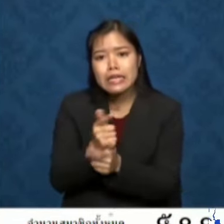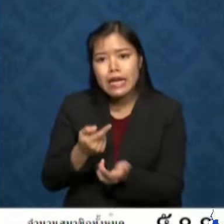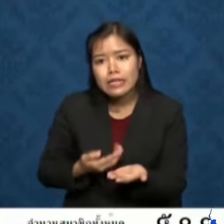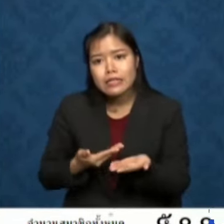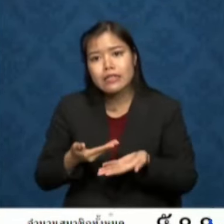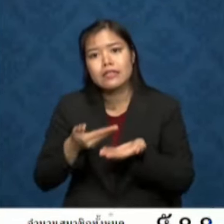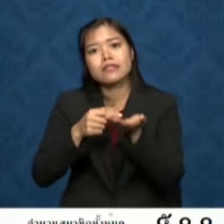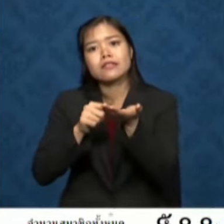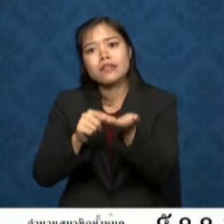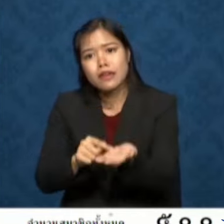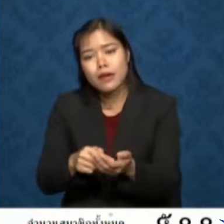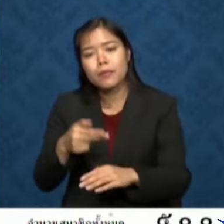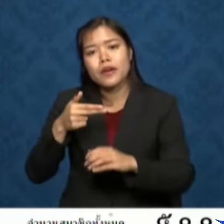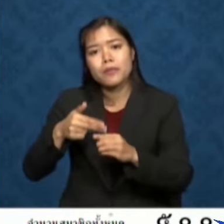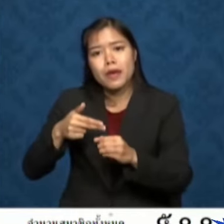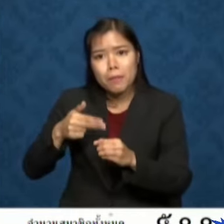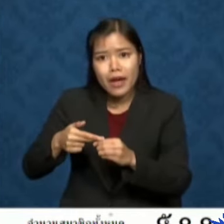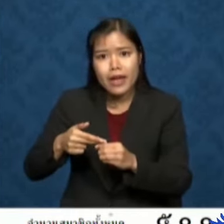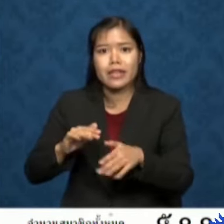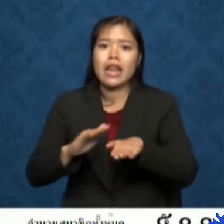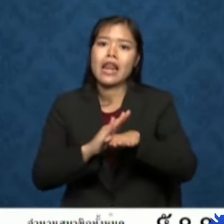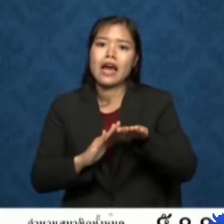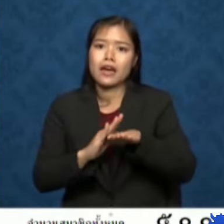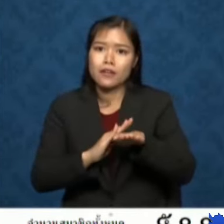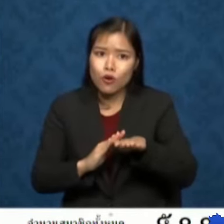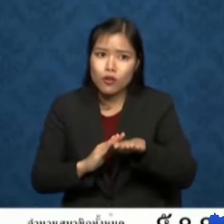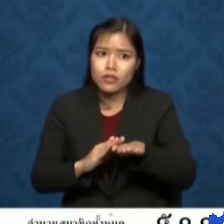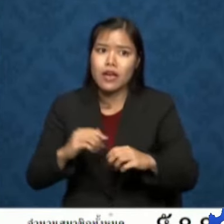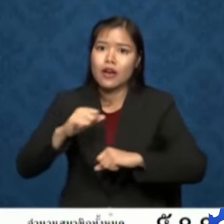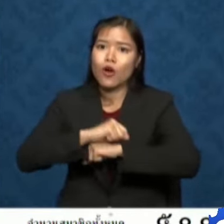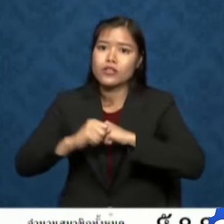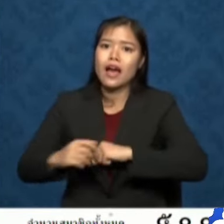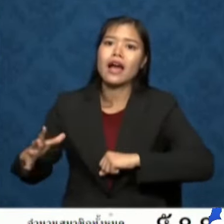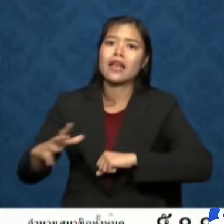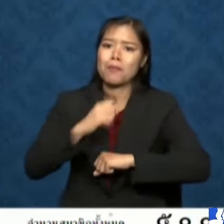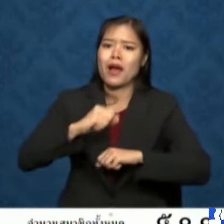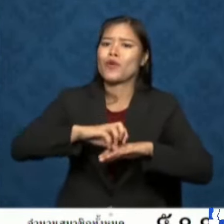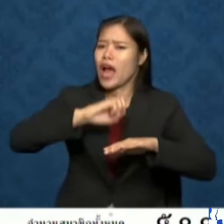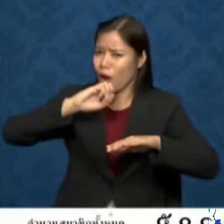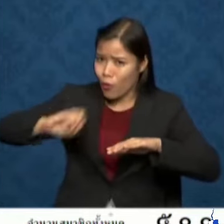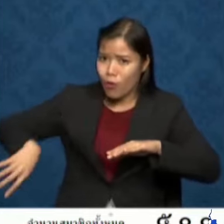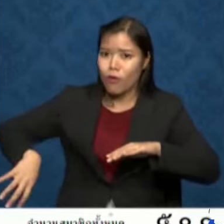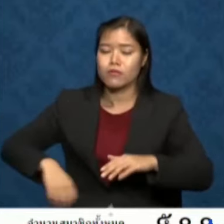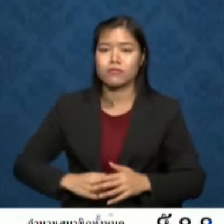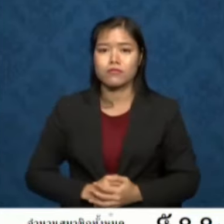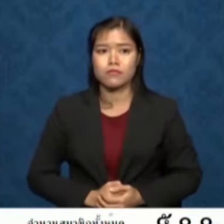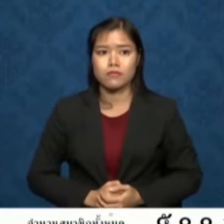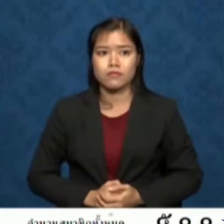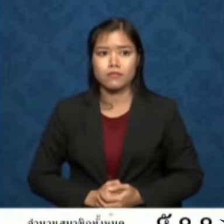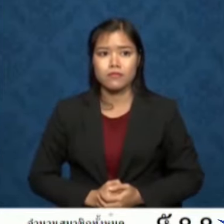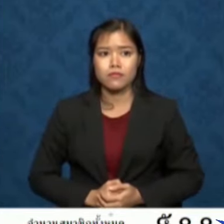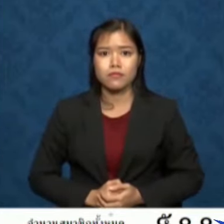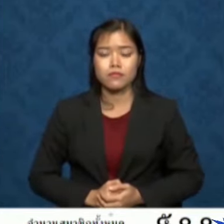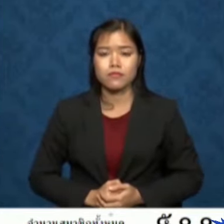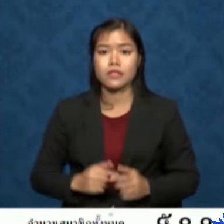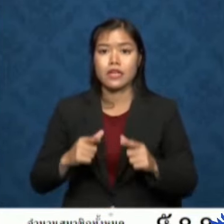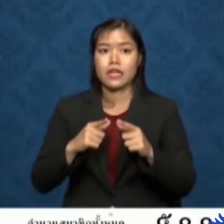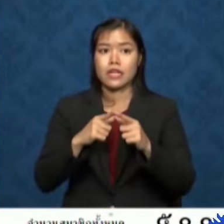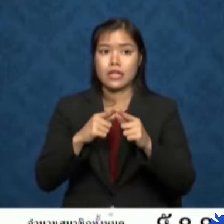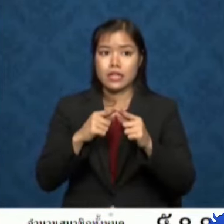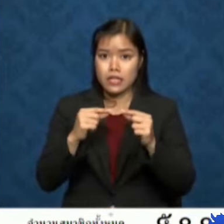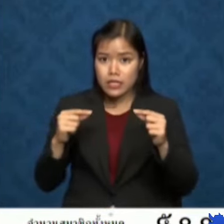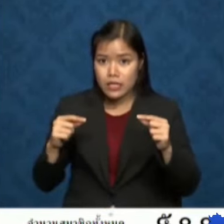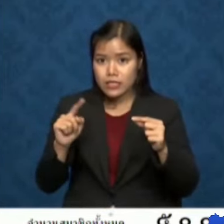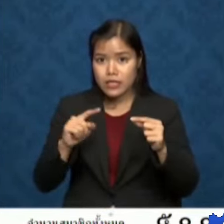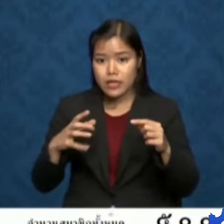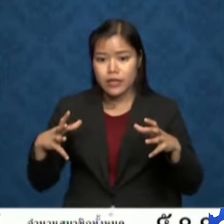ทหารเด็กปั๊มพลทหารคาแคพลทหารรับเหมาก่อสร้างออกจากระบบให้หมดเรื่องการยุบควบ